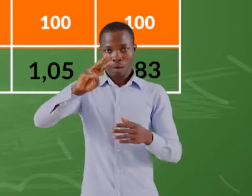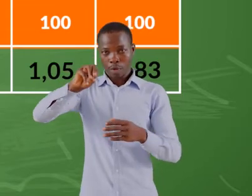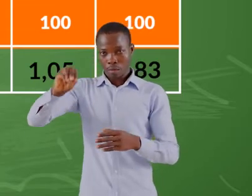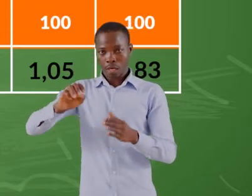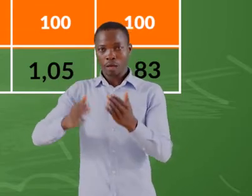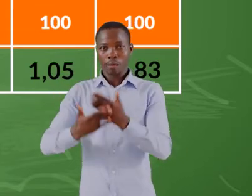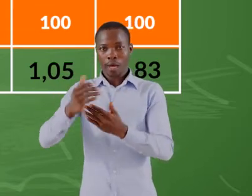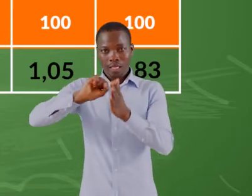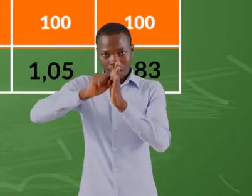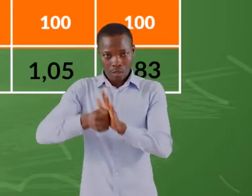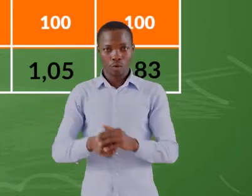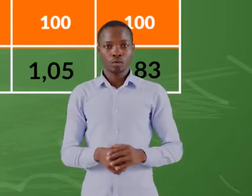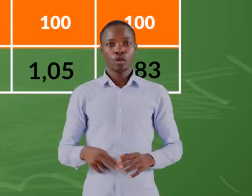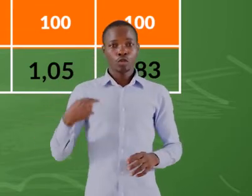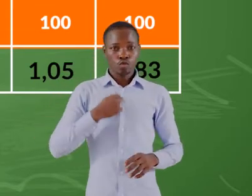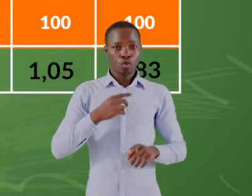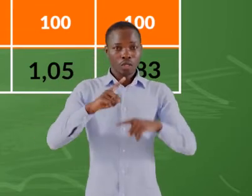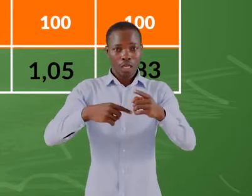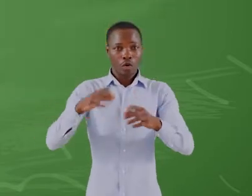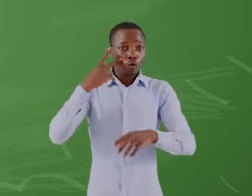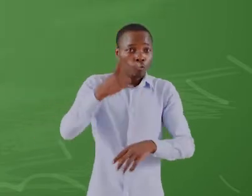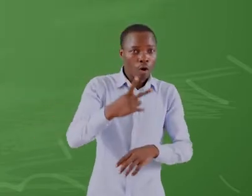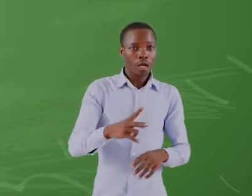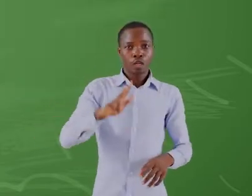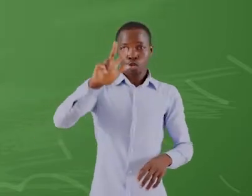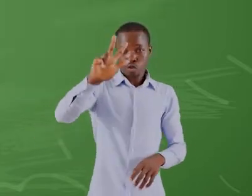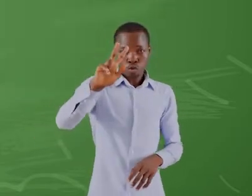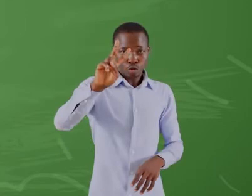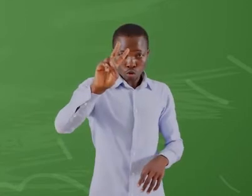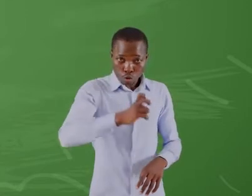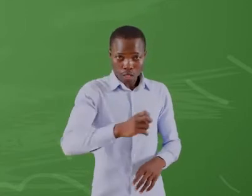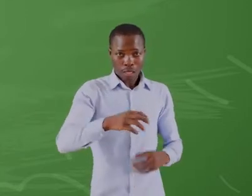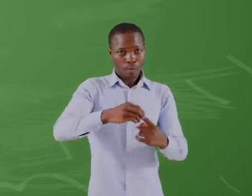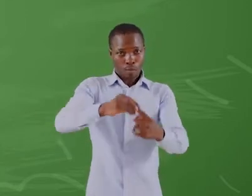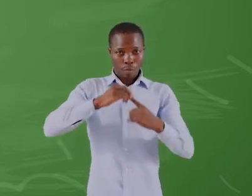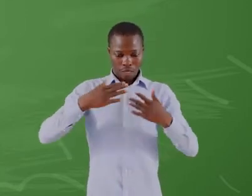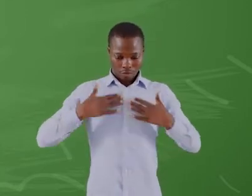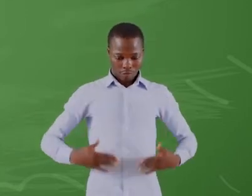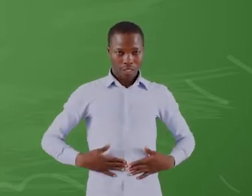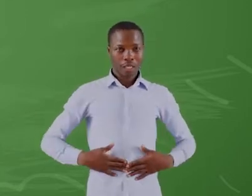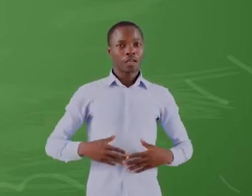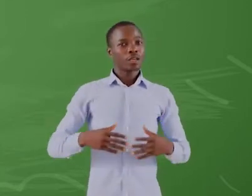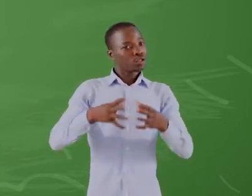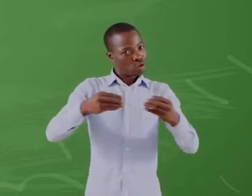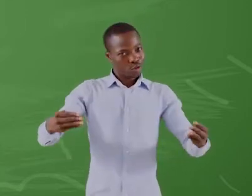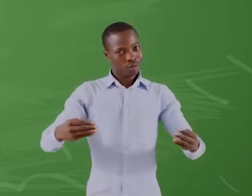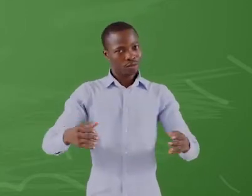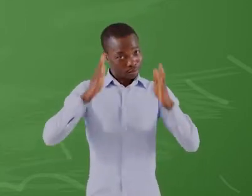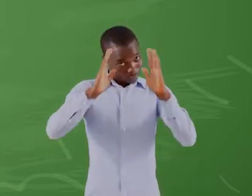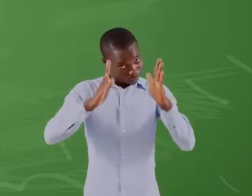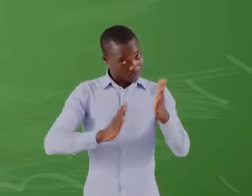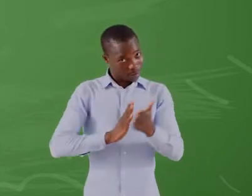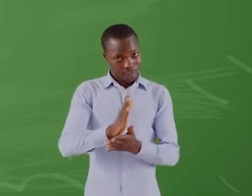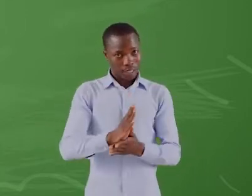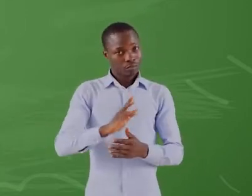par seconde. Nous allons voir une deuxième propriété physique du sol.